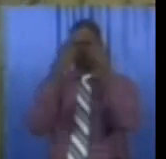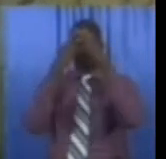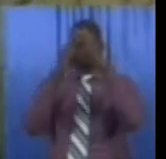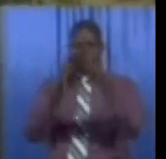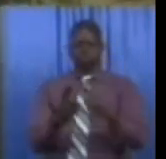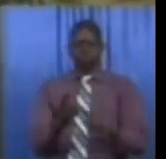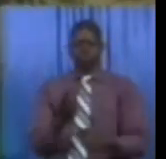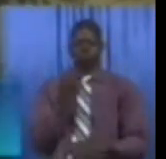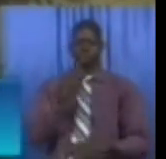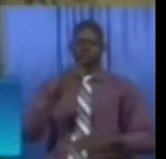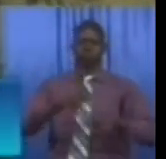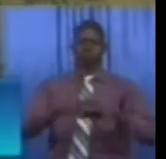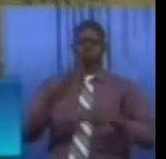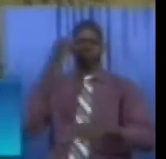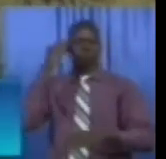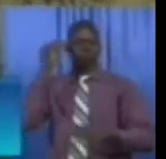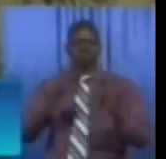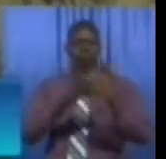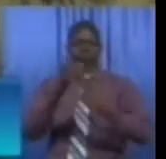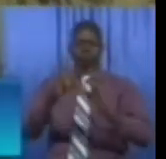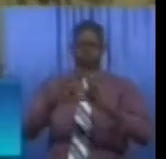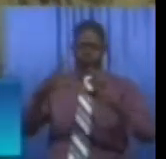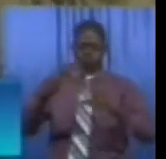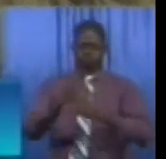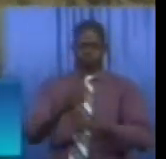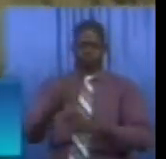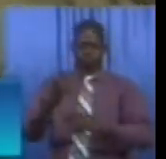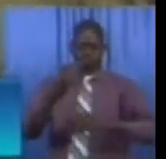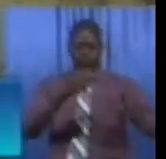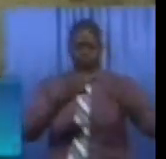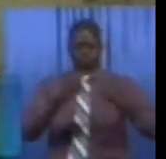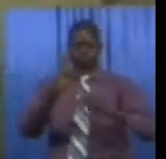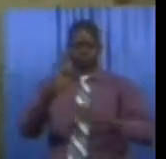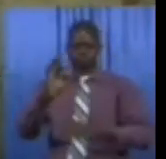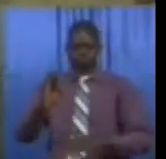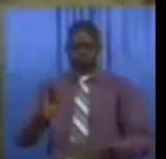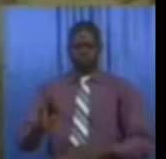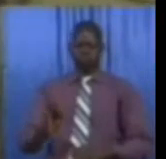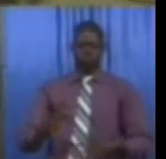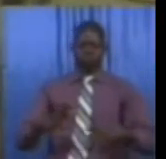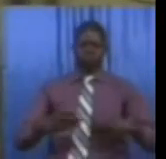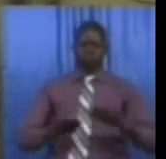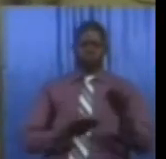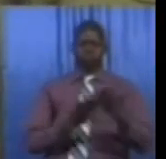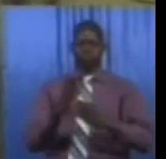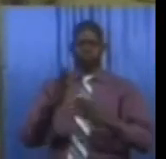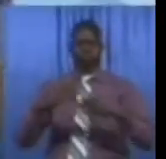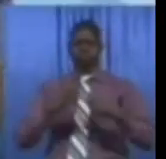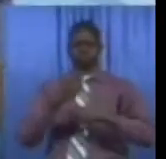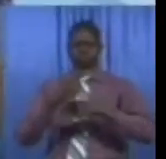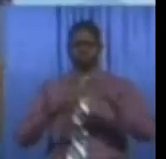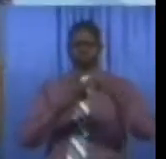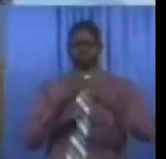mettre l'expérience professionnelle acquise sur le théâtre du Mali au service des forces armées nationales.